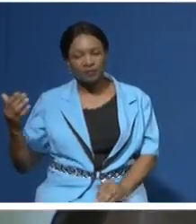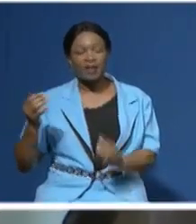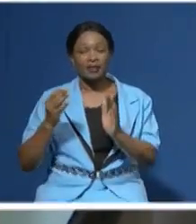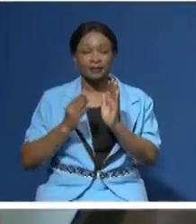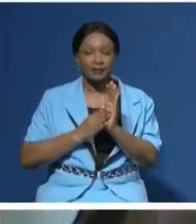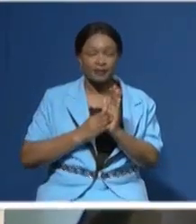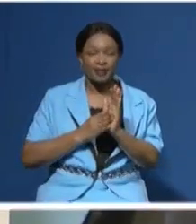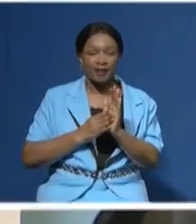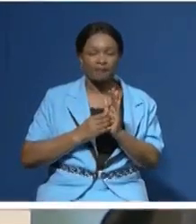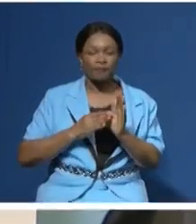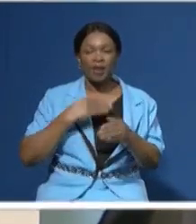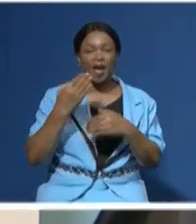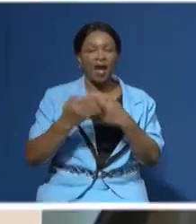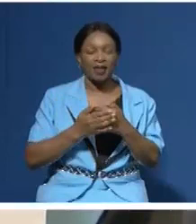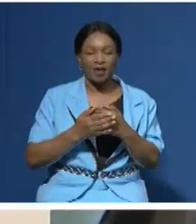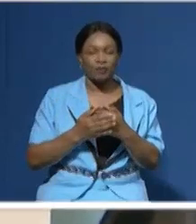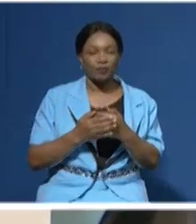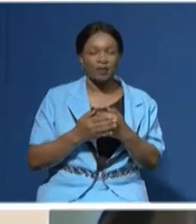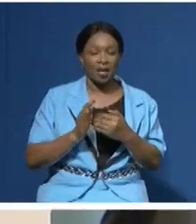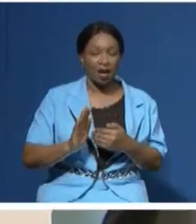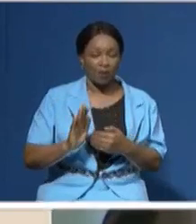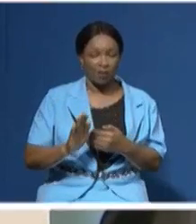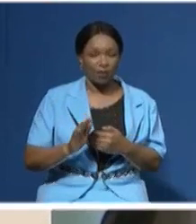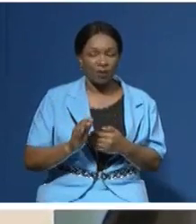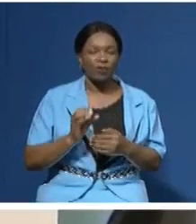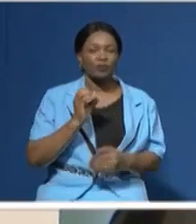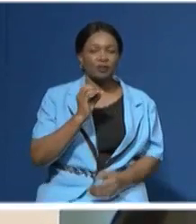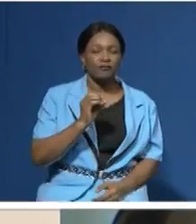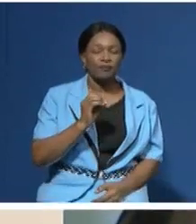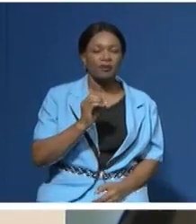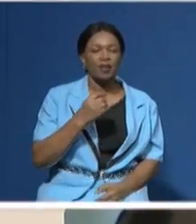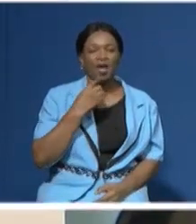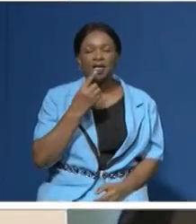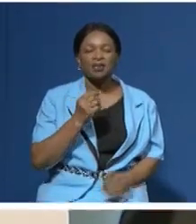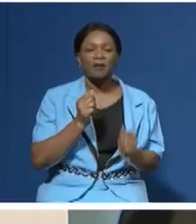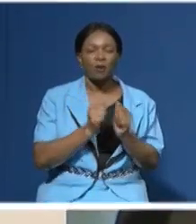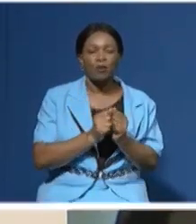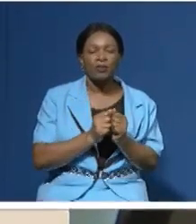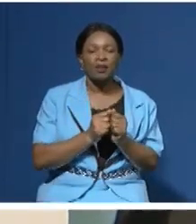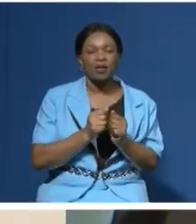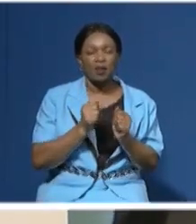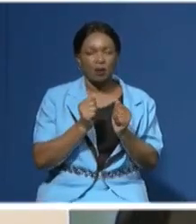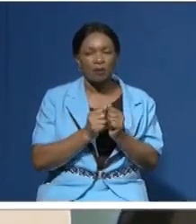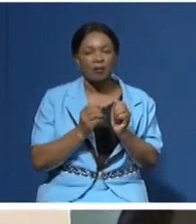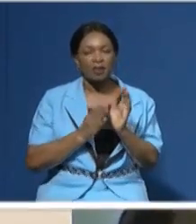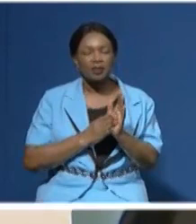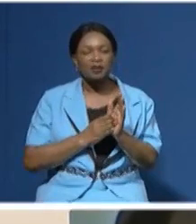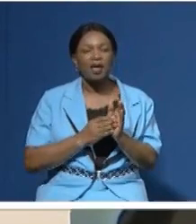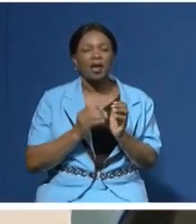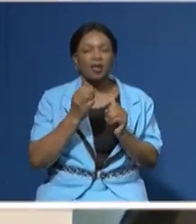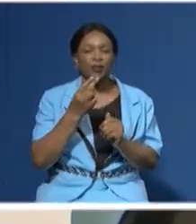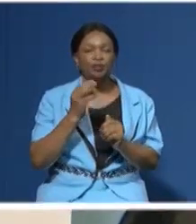0, 1, 2, 3, 4, 5, 6, 7, 8, 9, alafu anarudi tena hapa kwenye 0 tena anasema 10, 11, 19, anaendelea